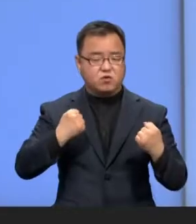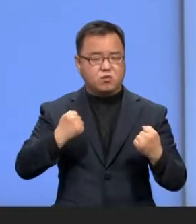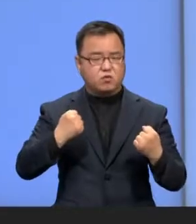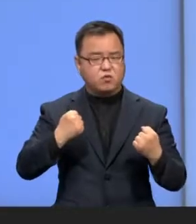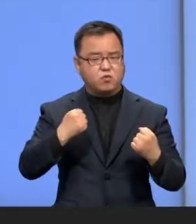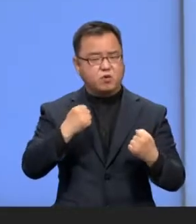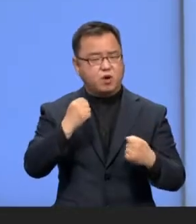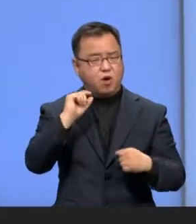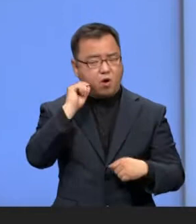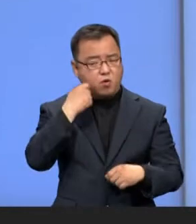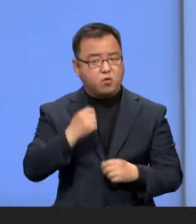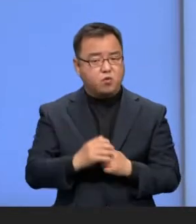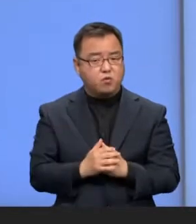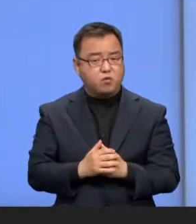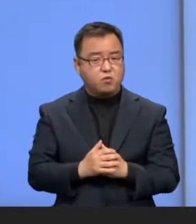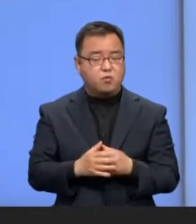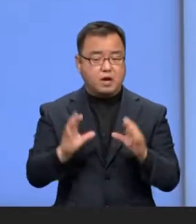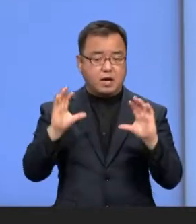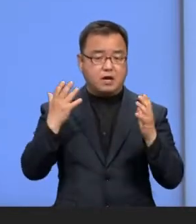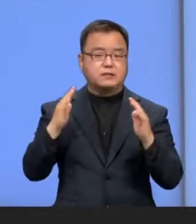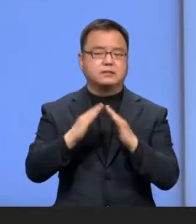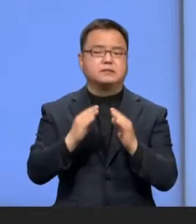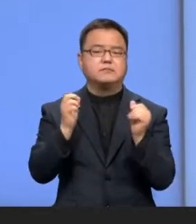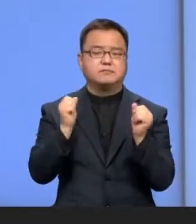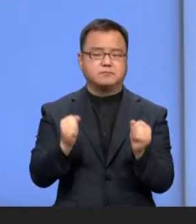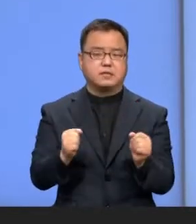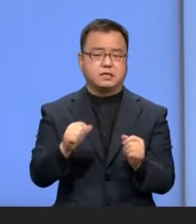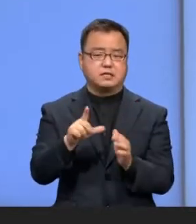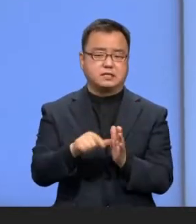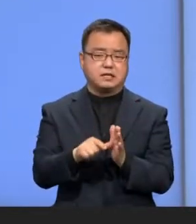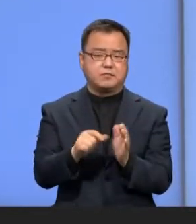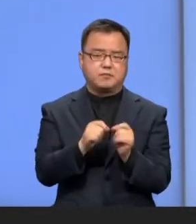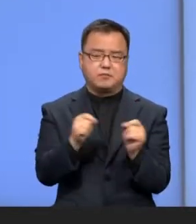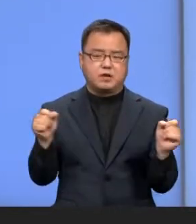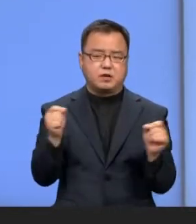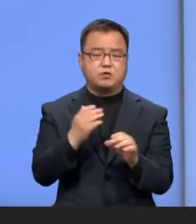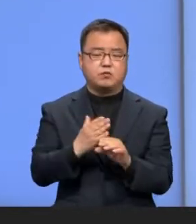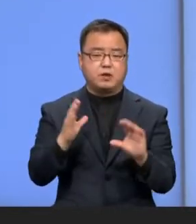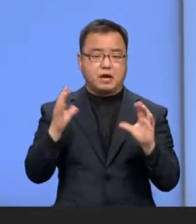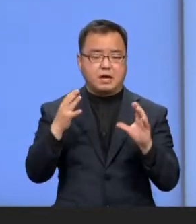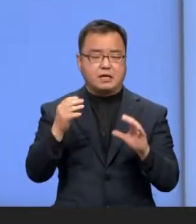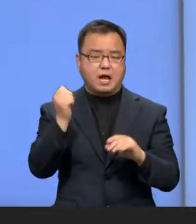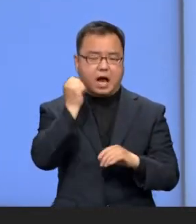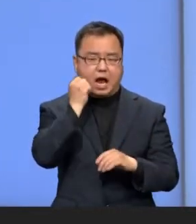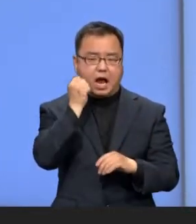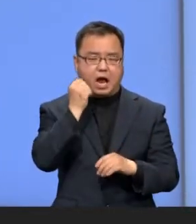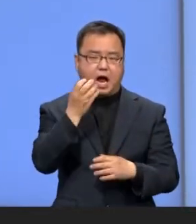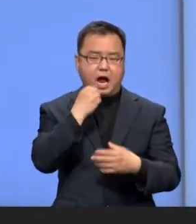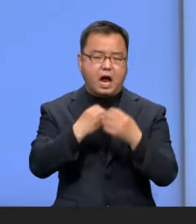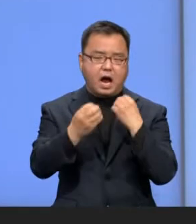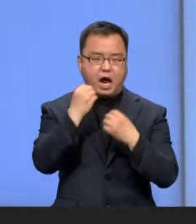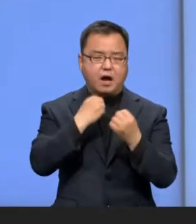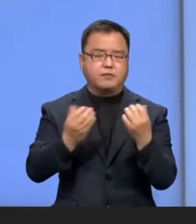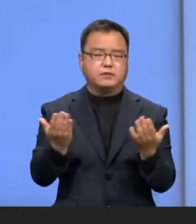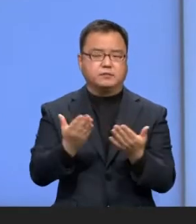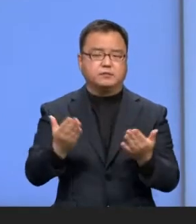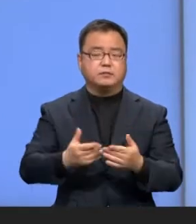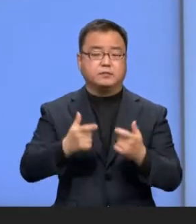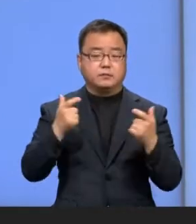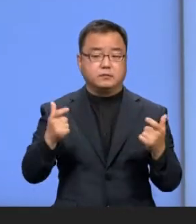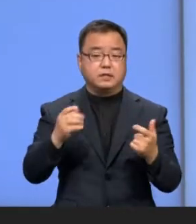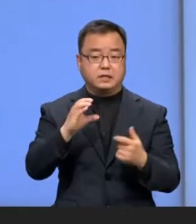코라 일고 때문에 아이들이 이제 집에 있는 시간이 늘어나면서 아이들도 간식 먹는 일이 잦아 저쪽 cnn 에 따르면